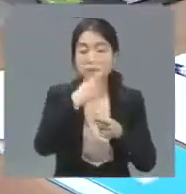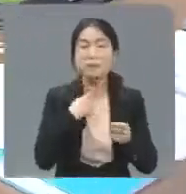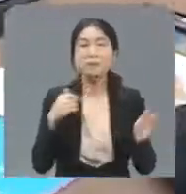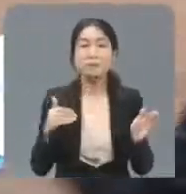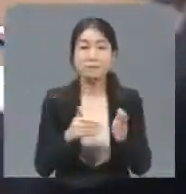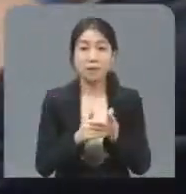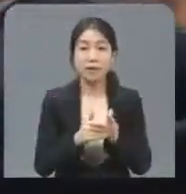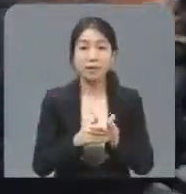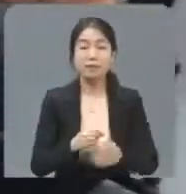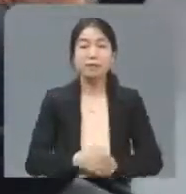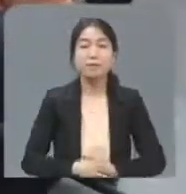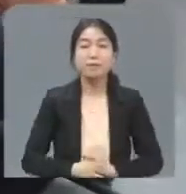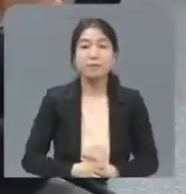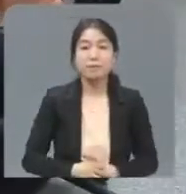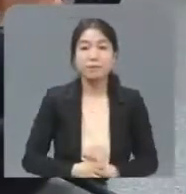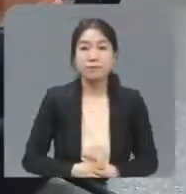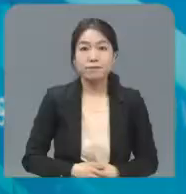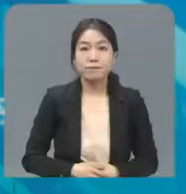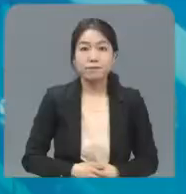조사해왔습니다.